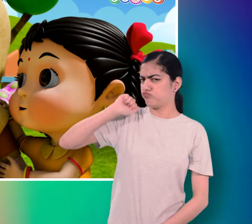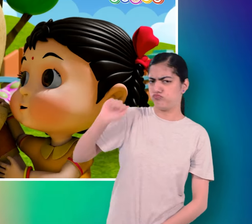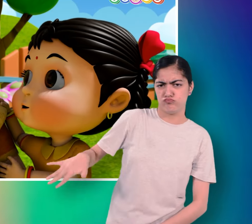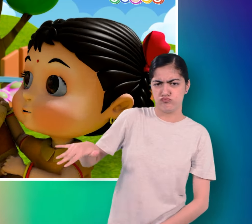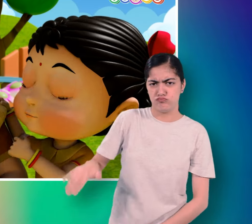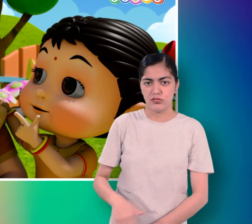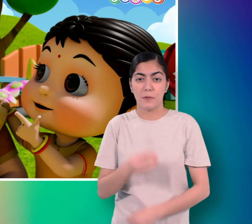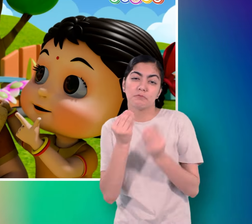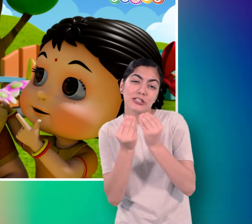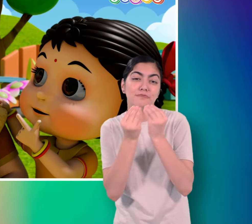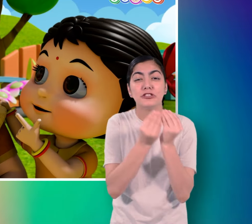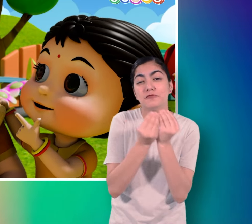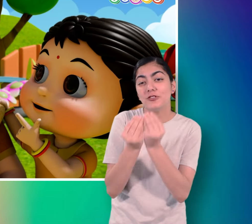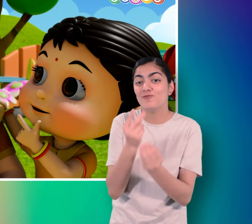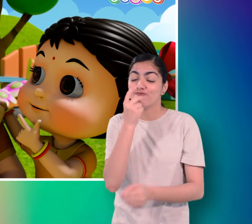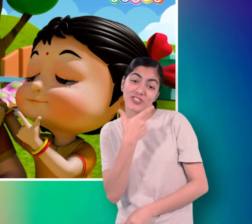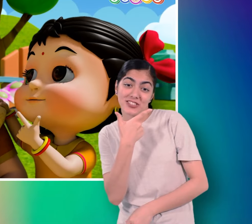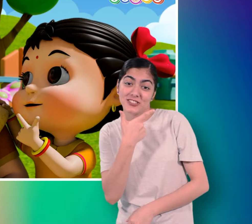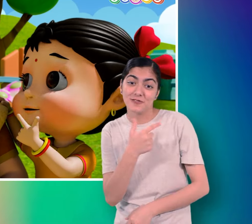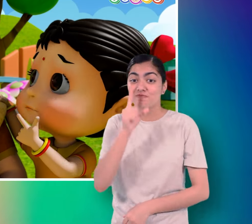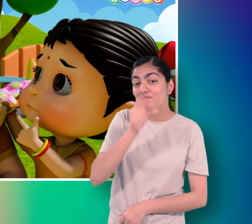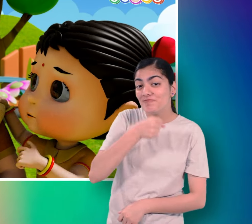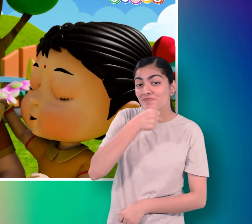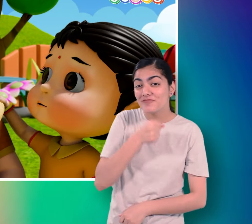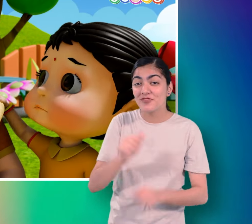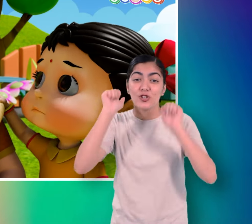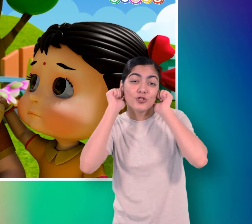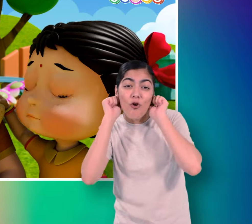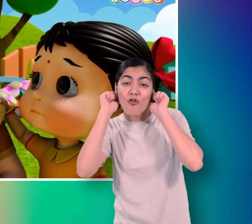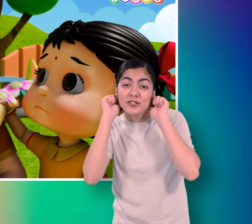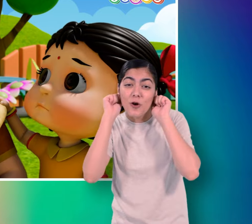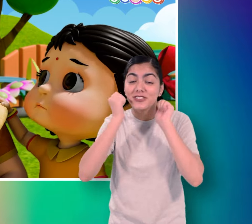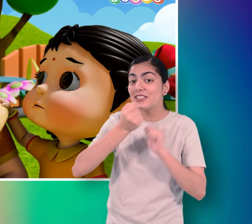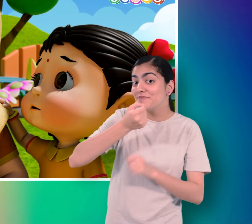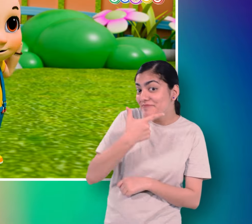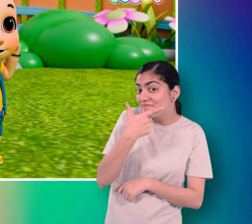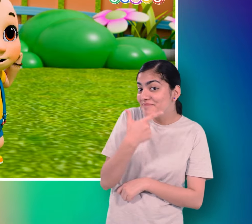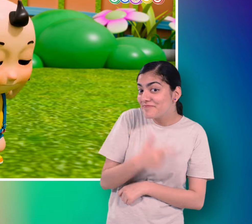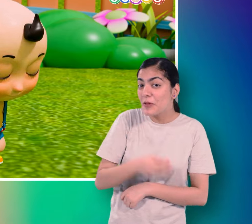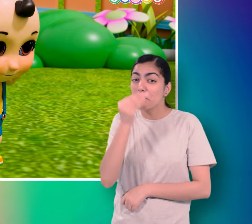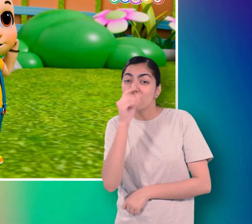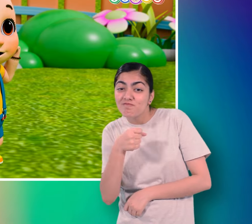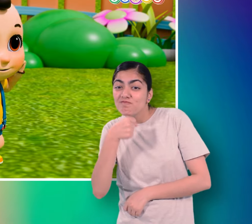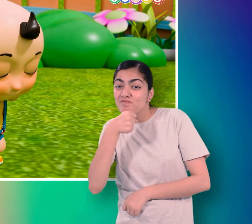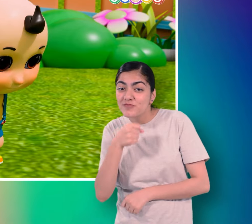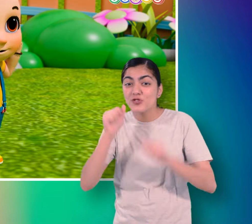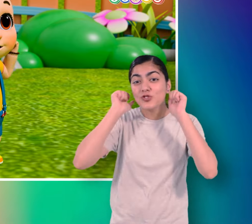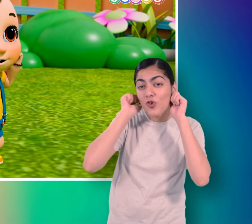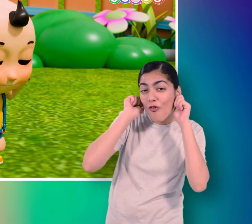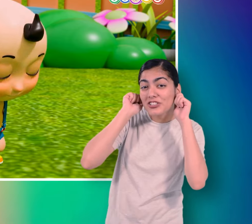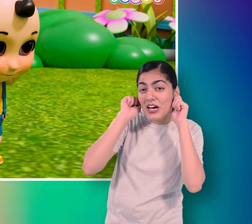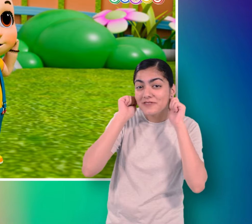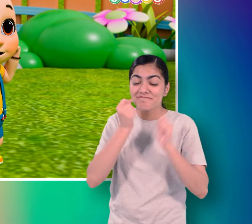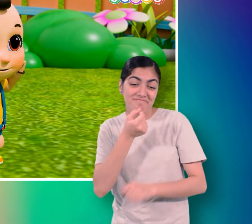भ गुस्सा जरा हंस के दिखाओ दादी अम्मा दादी अम्मा मान जाओ दादी अम्मा